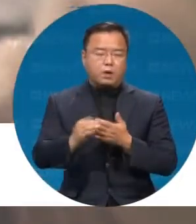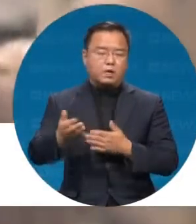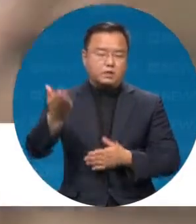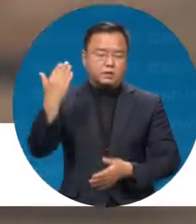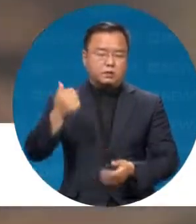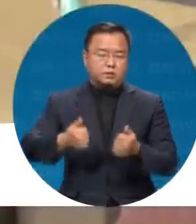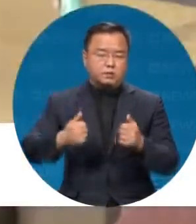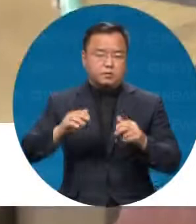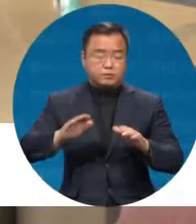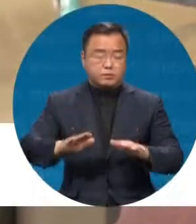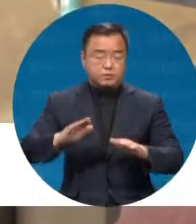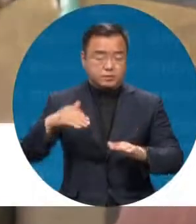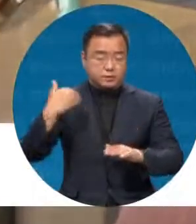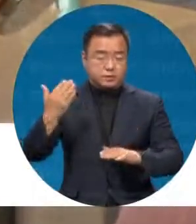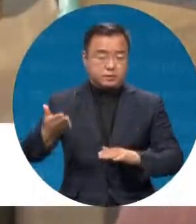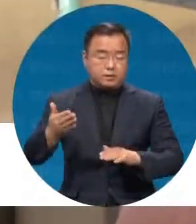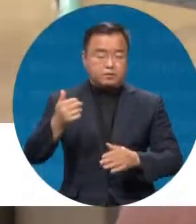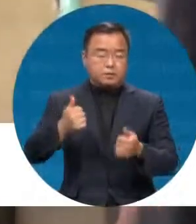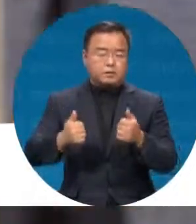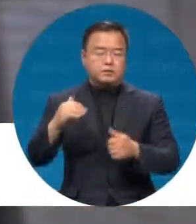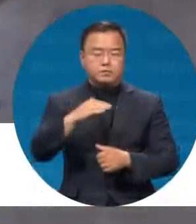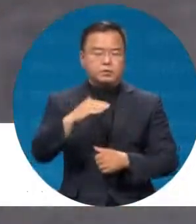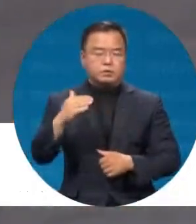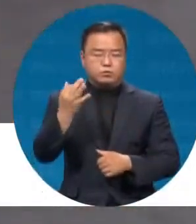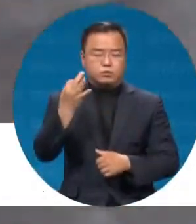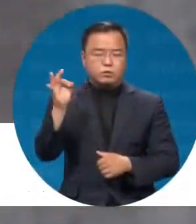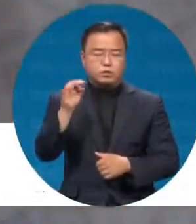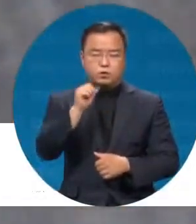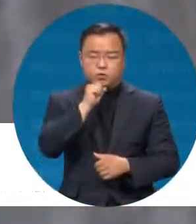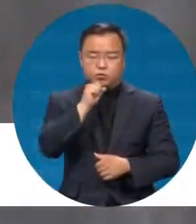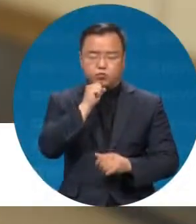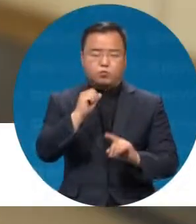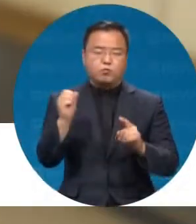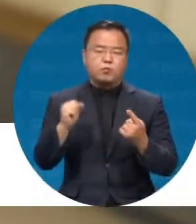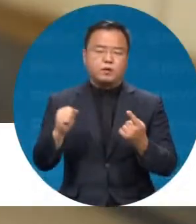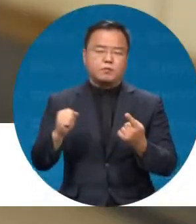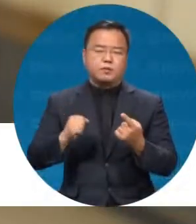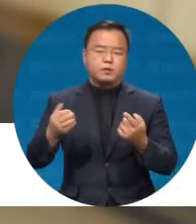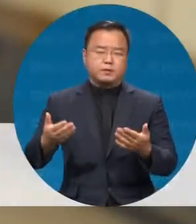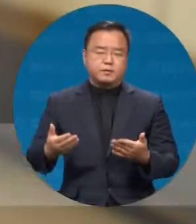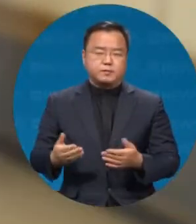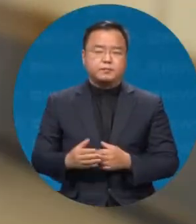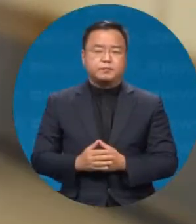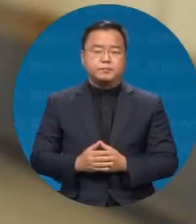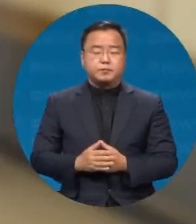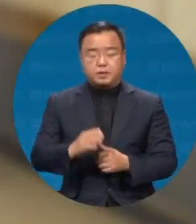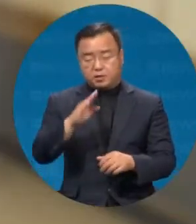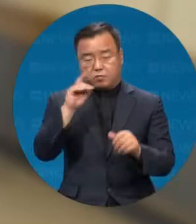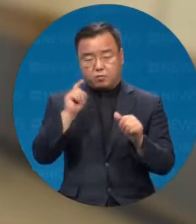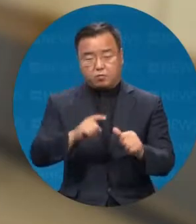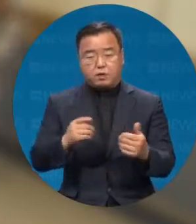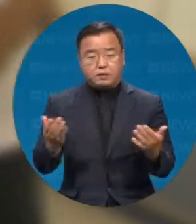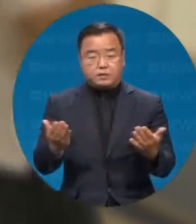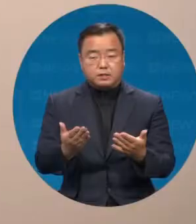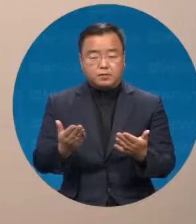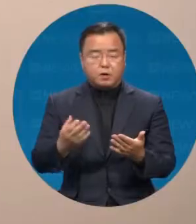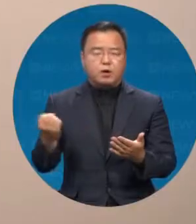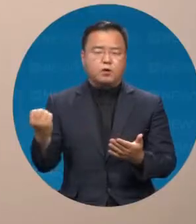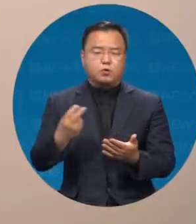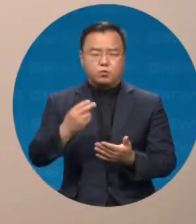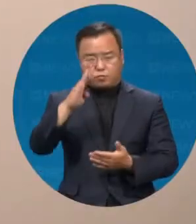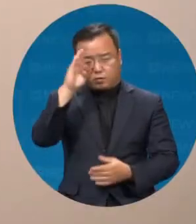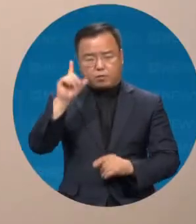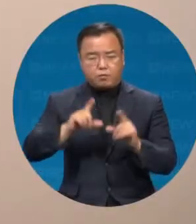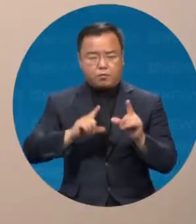시험 기준으로 성적을 환산한 인정 점을 100% 받게 됩니다 다만 확진 사실에도 해 증상의 심각성 에 따른